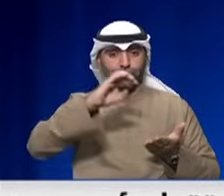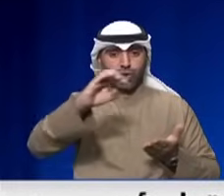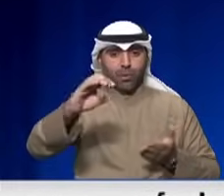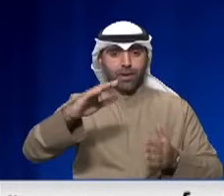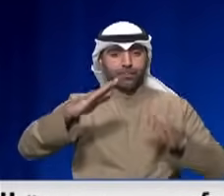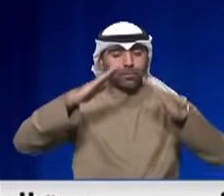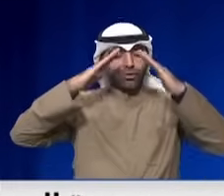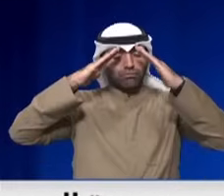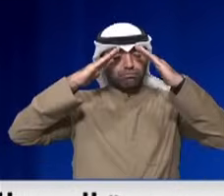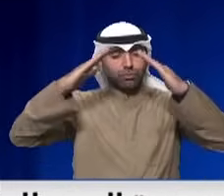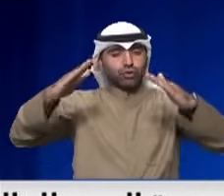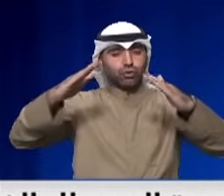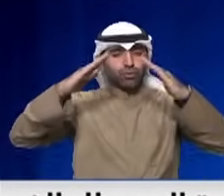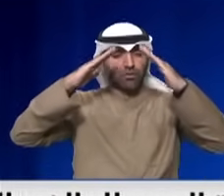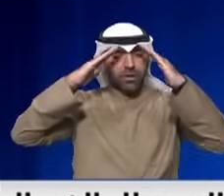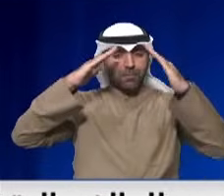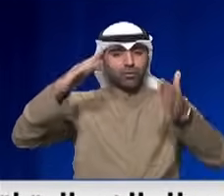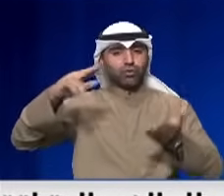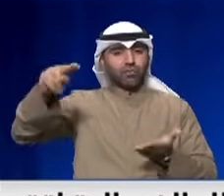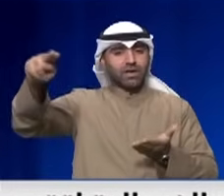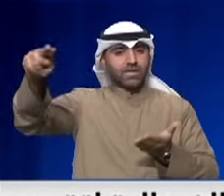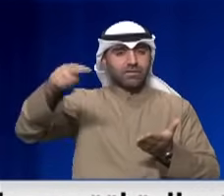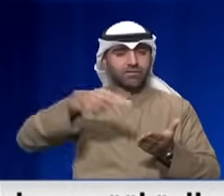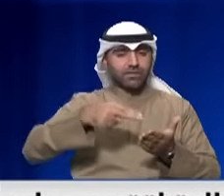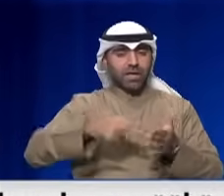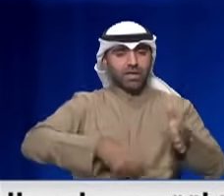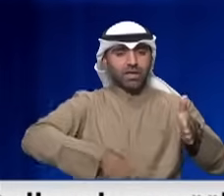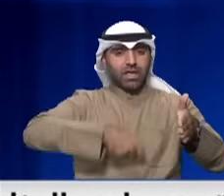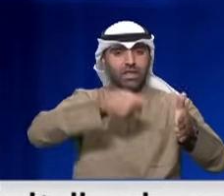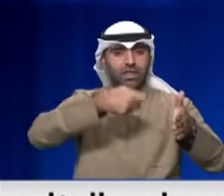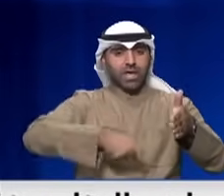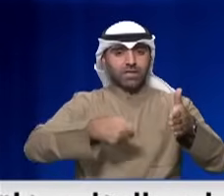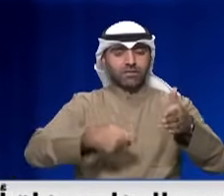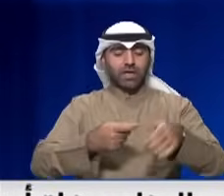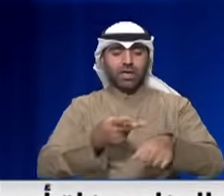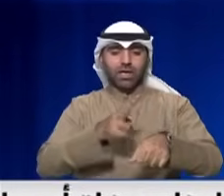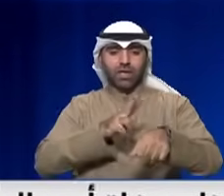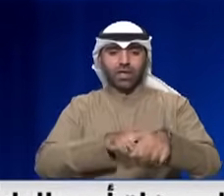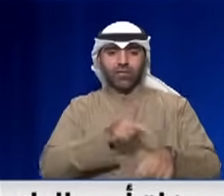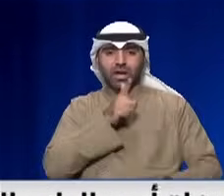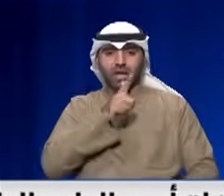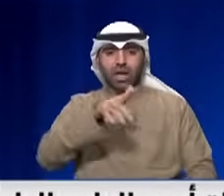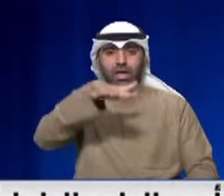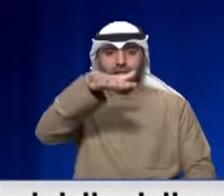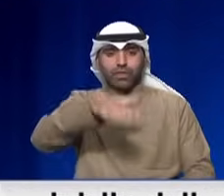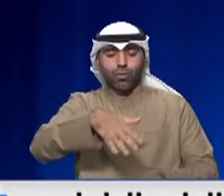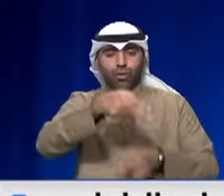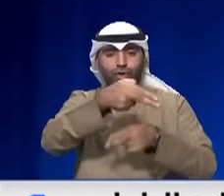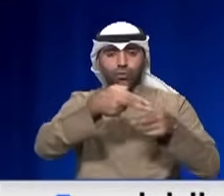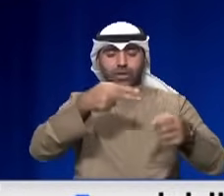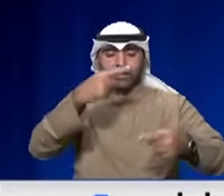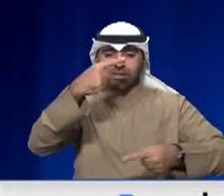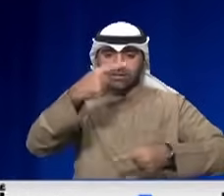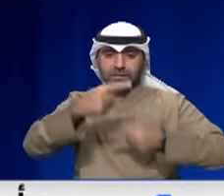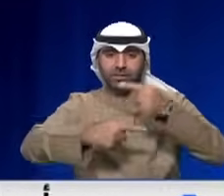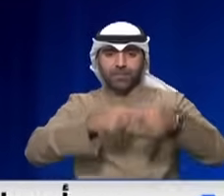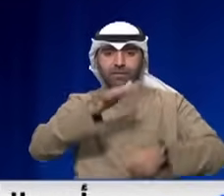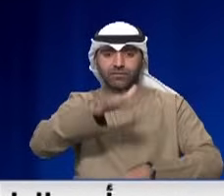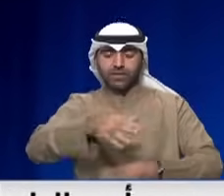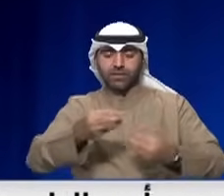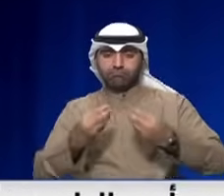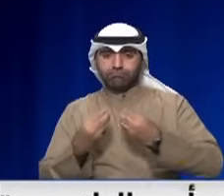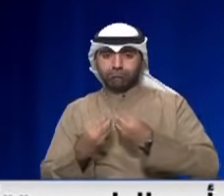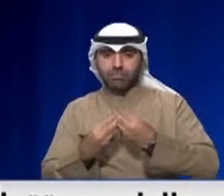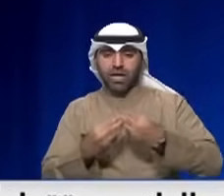وتقديره على ما عبر عنه من صادق مشاعر التعاطف والمواساه بهذا المصاب الجلل مشيدا سموه حفظه